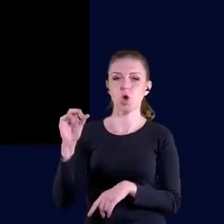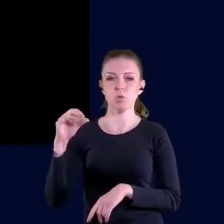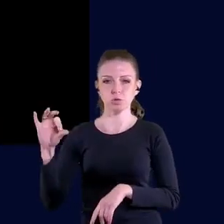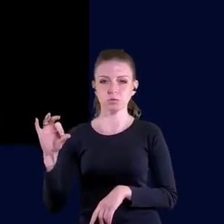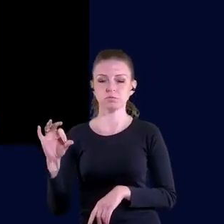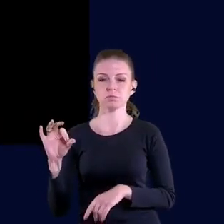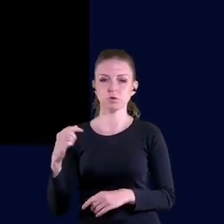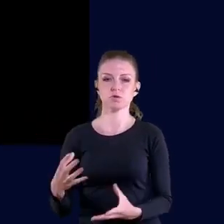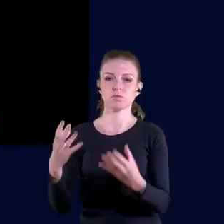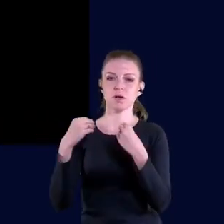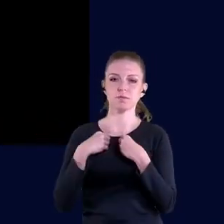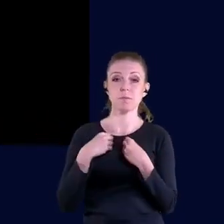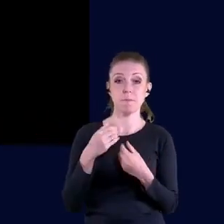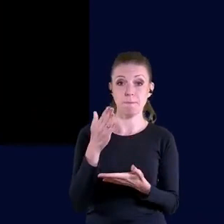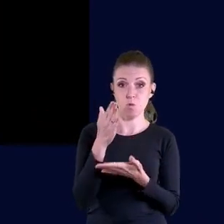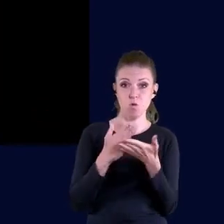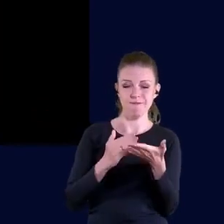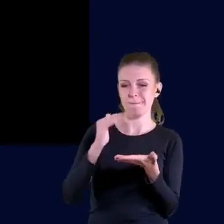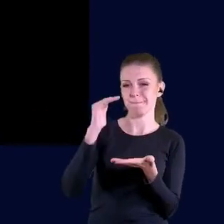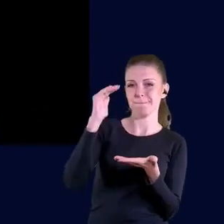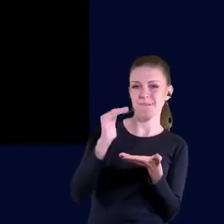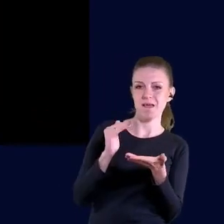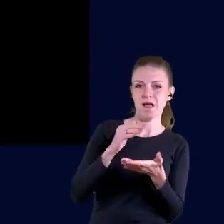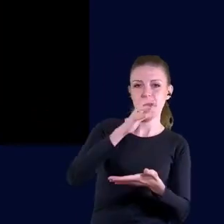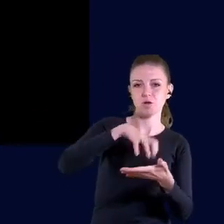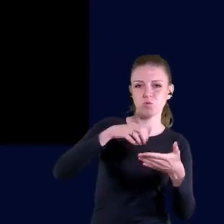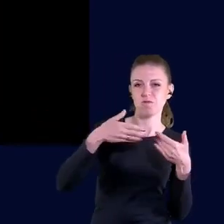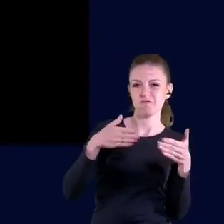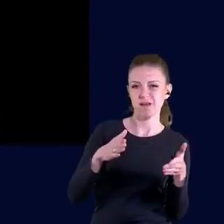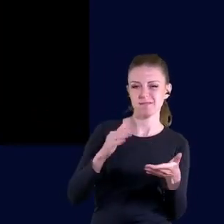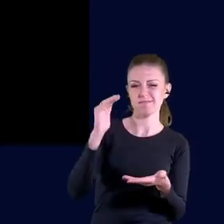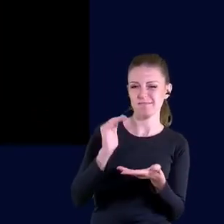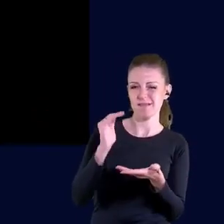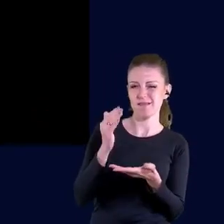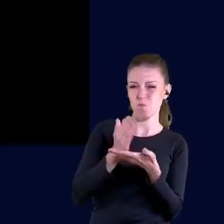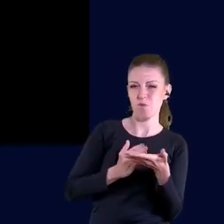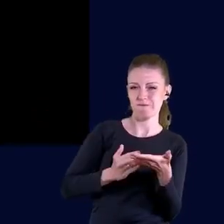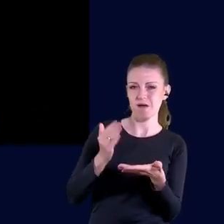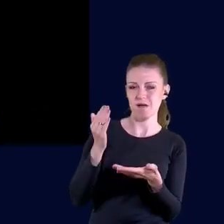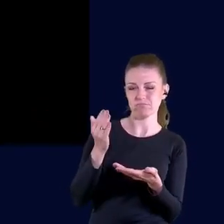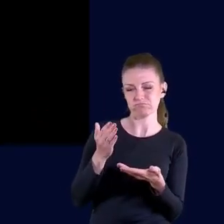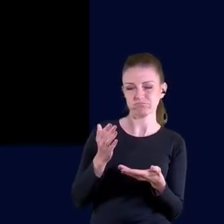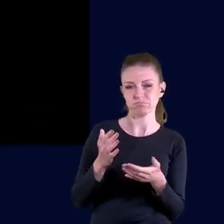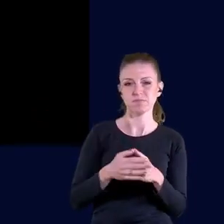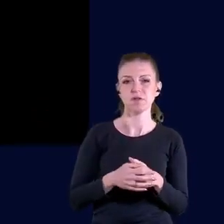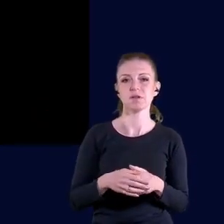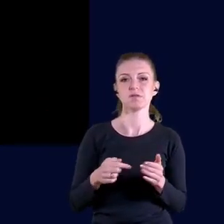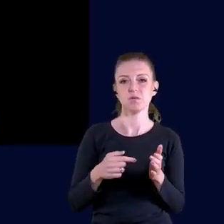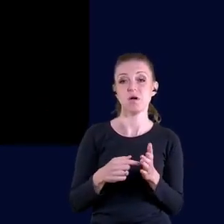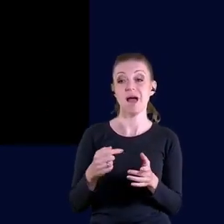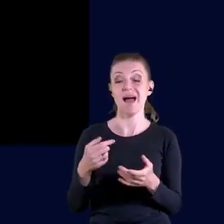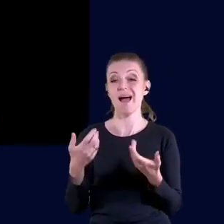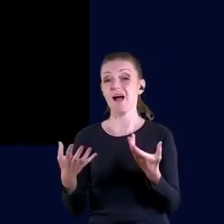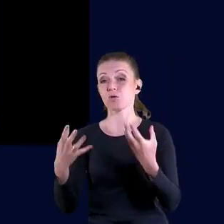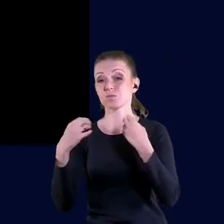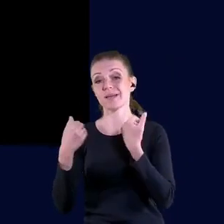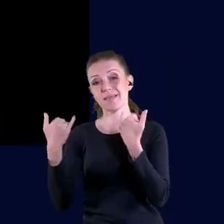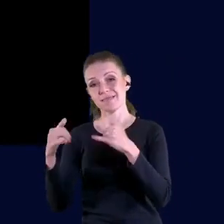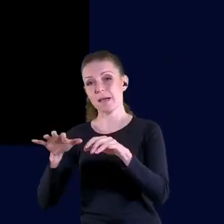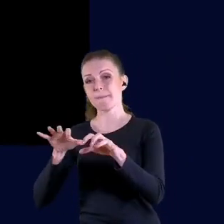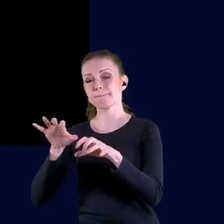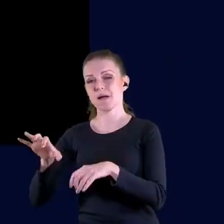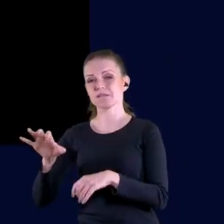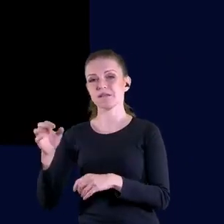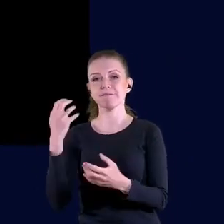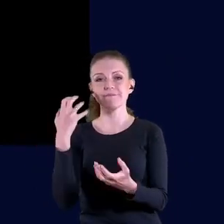otrzymaliśmy mniej niż połowę artykułów otwartych stosunku do tego co co otrzymaliśmy z naszej bazy wiedzy u